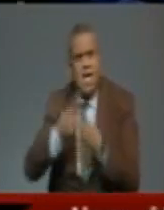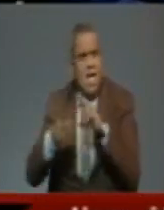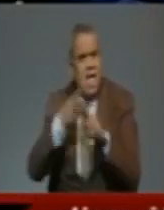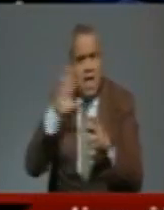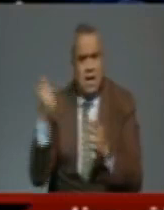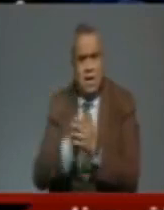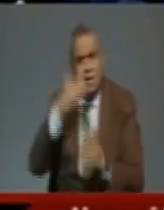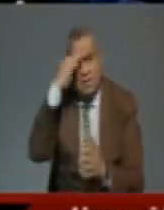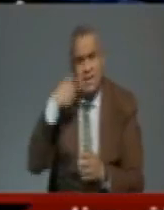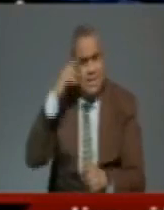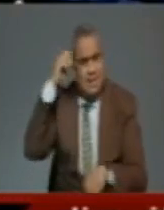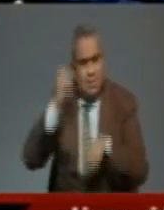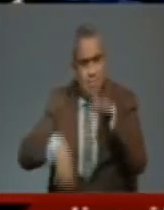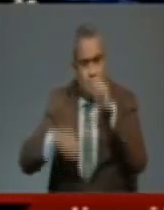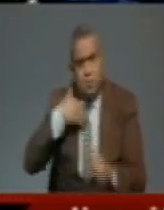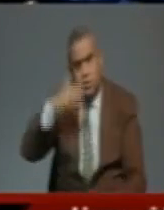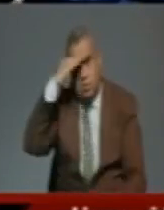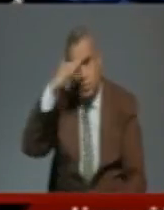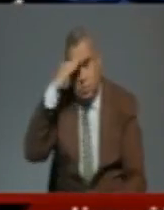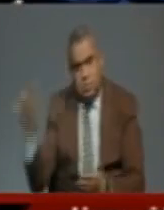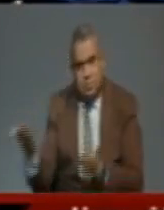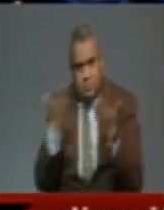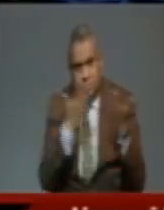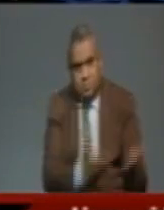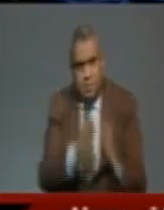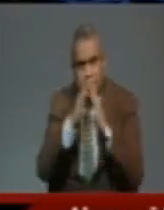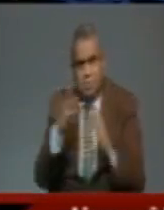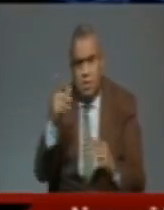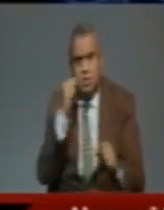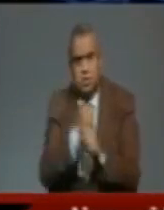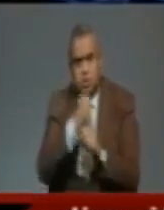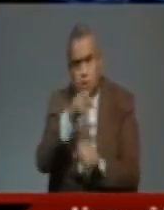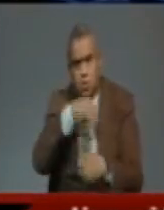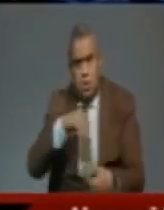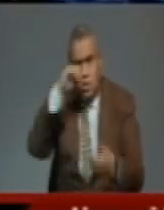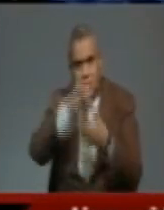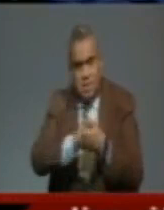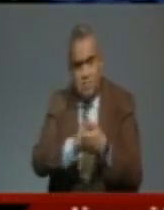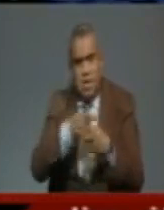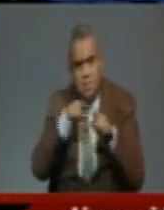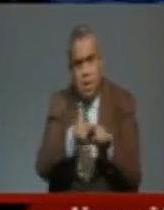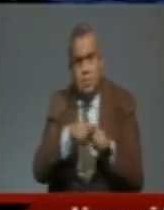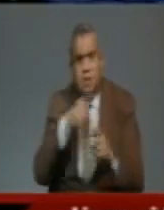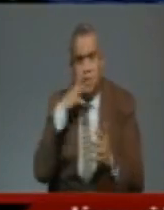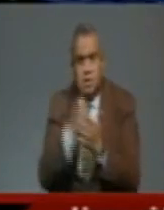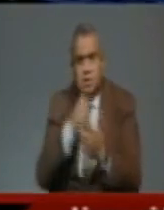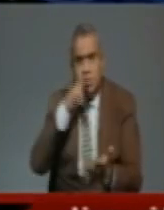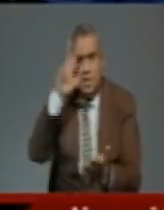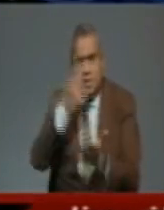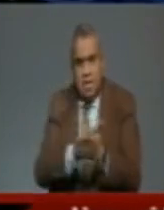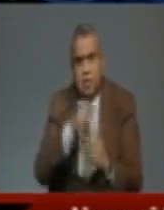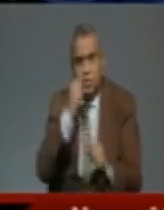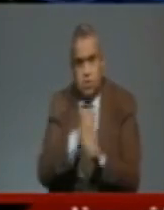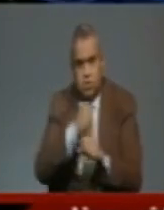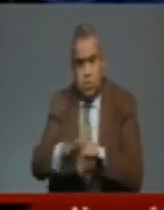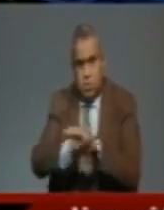اساميها، انتم مرحب بيكم في مصر، مستعدين ان احنا نتعاون معكم تعاون جاد